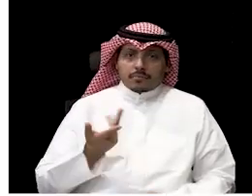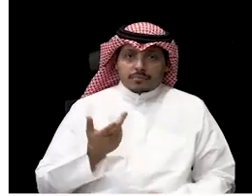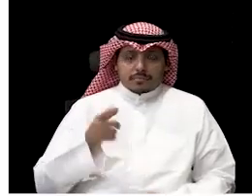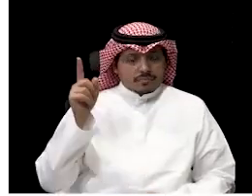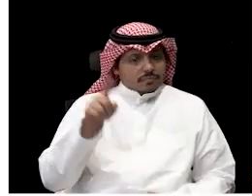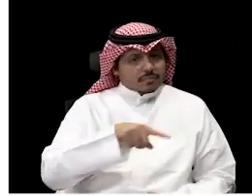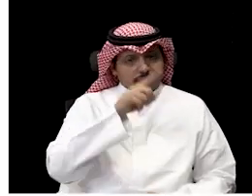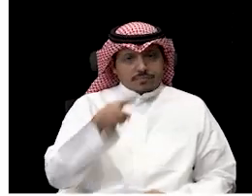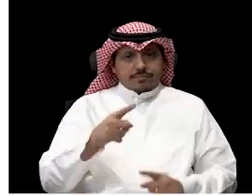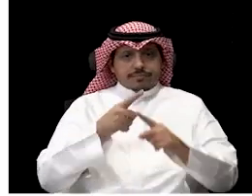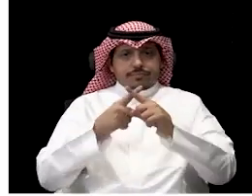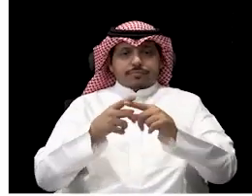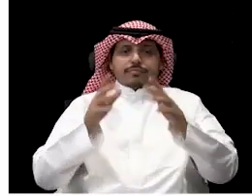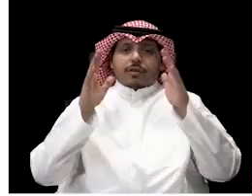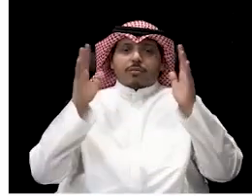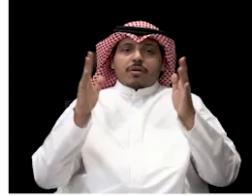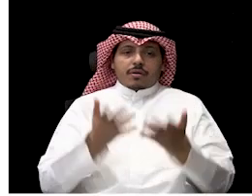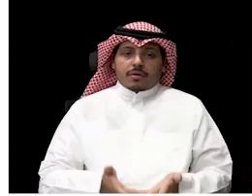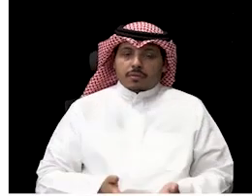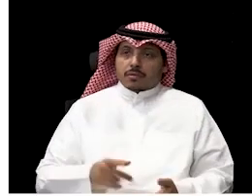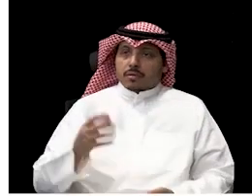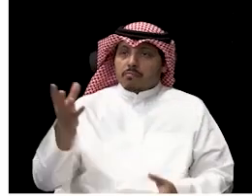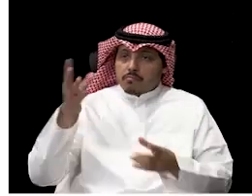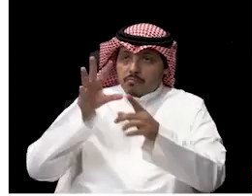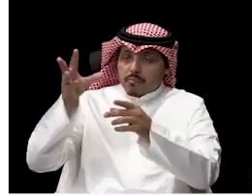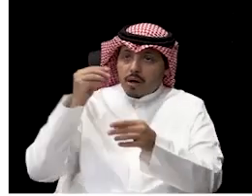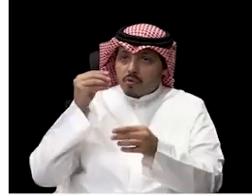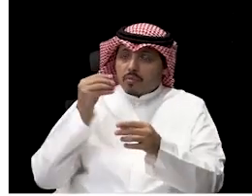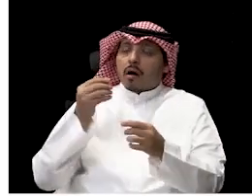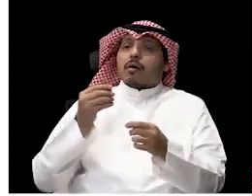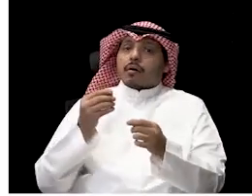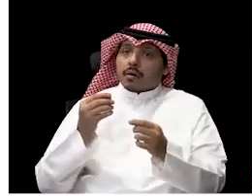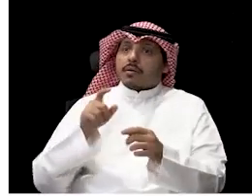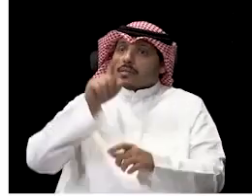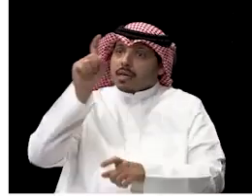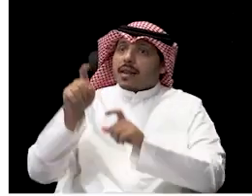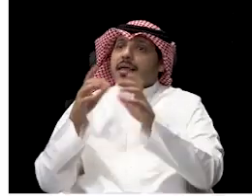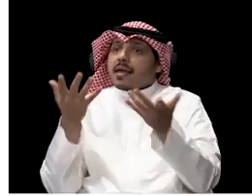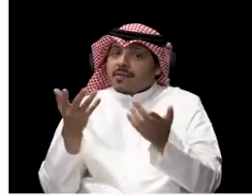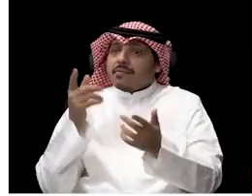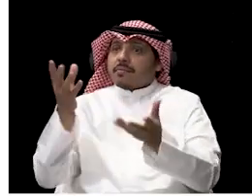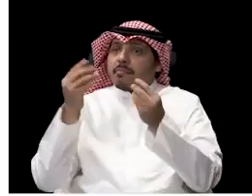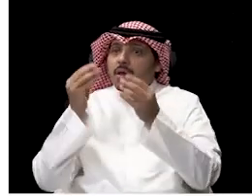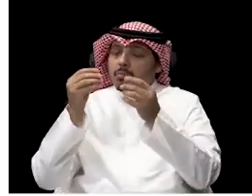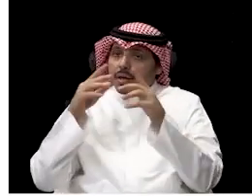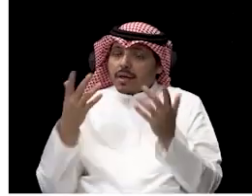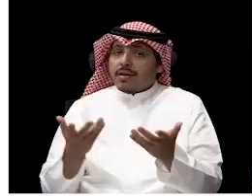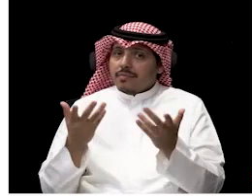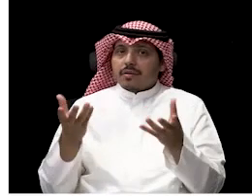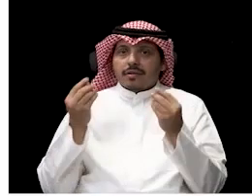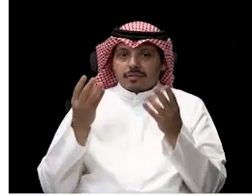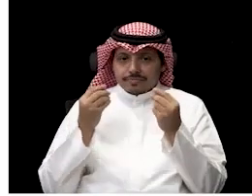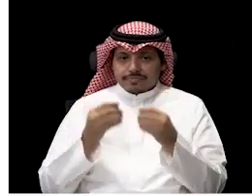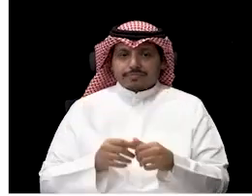الطالب؟ خطأ، لابد أن نناقش ونسأل ونبحث. أن نعتني بحفظ المعلومات ولا نسعى